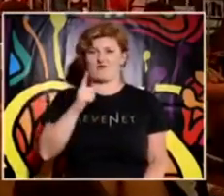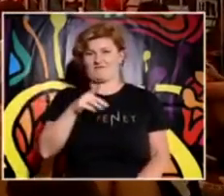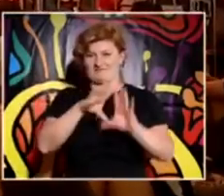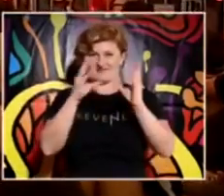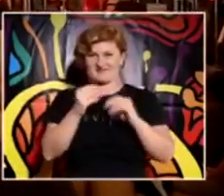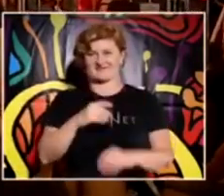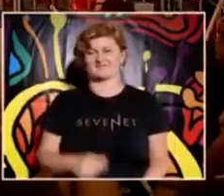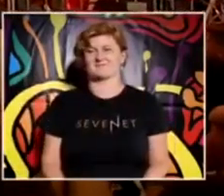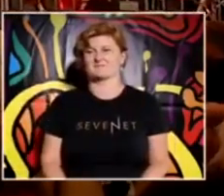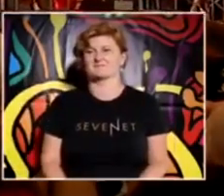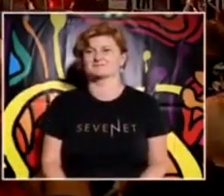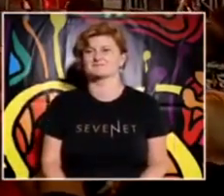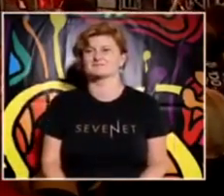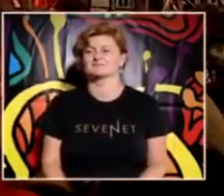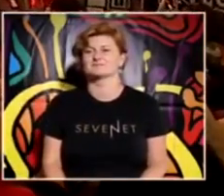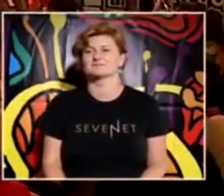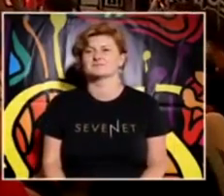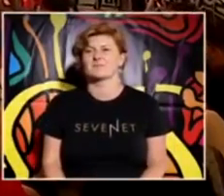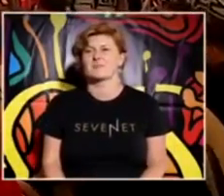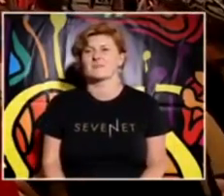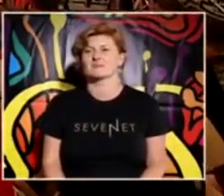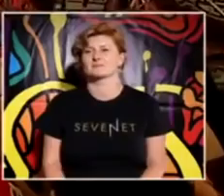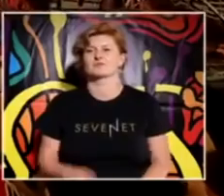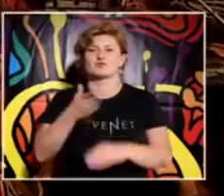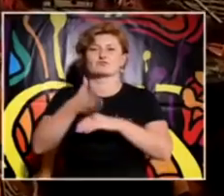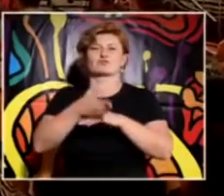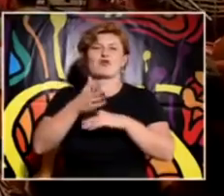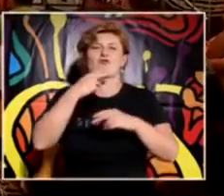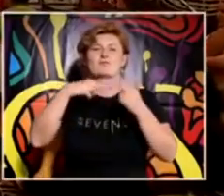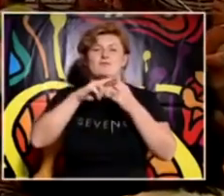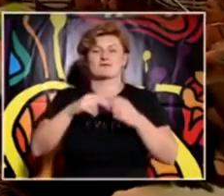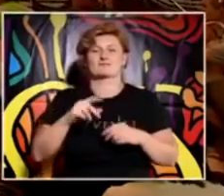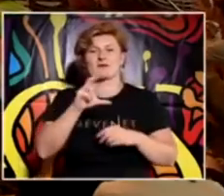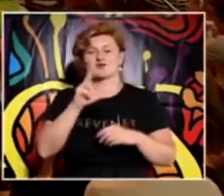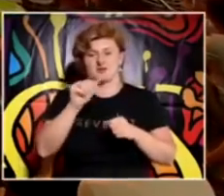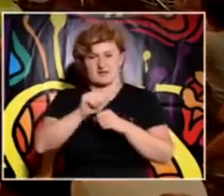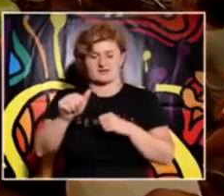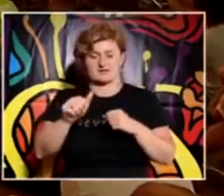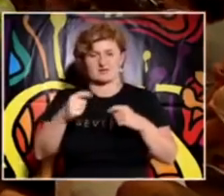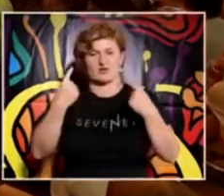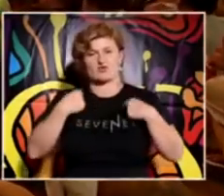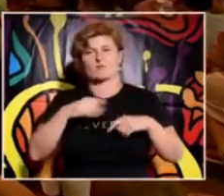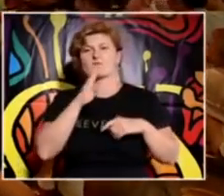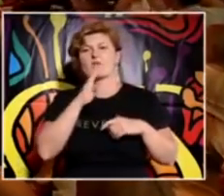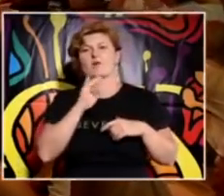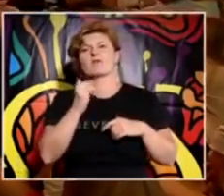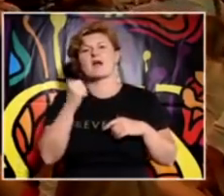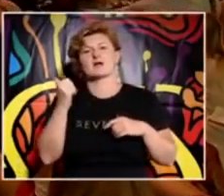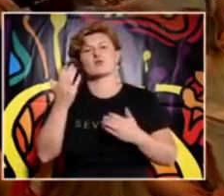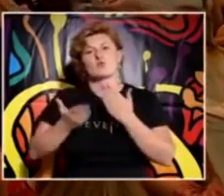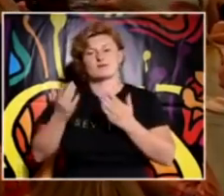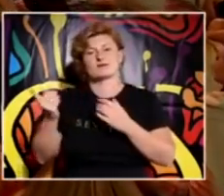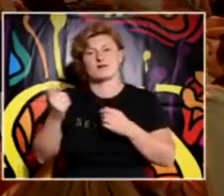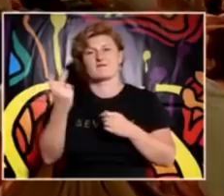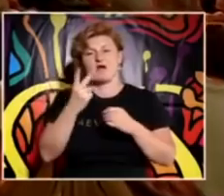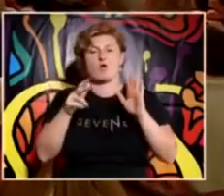Fajnie. A czy są... Te spóźnione odpowiedzi też gratuluję. Natomiast czy są tacy, którzy, podobnie jak nasi przyjaciele z Lublina, pracują